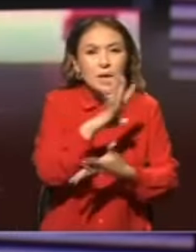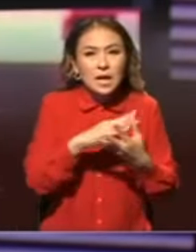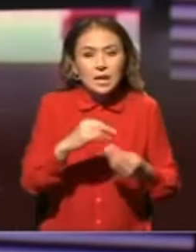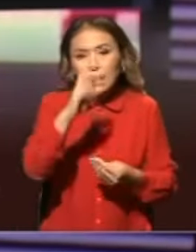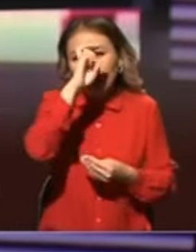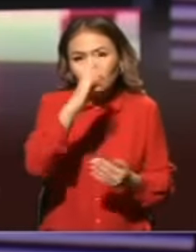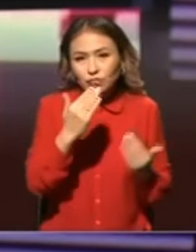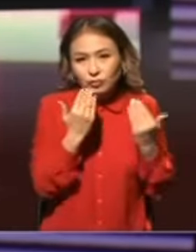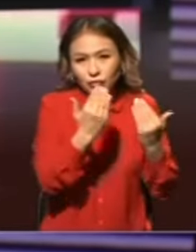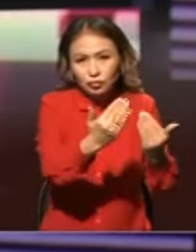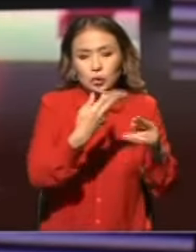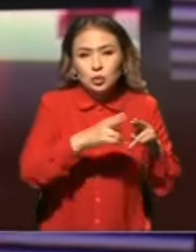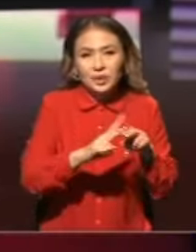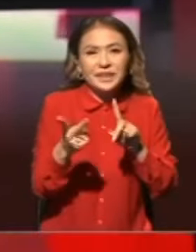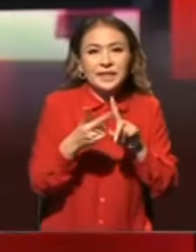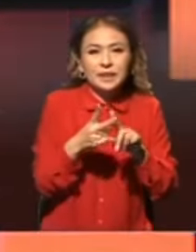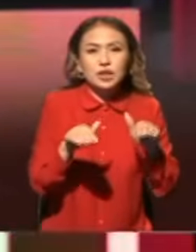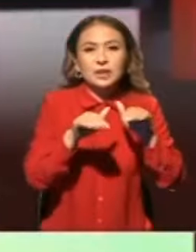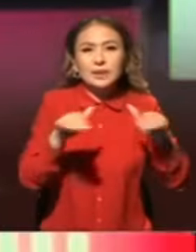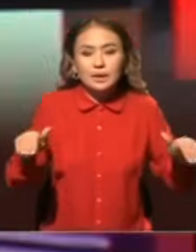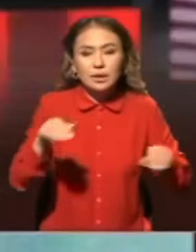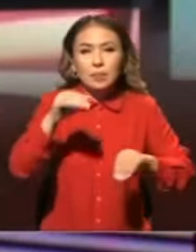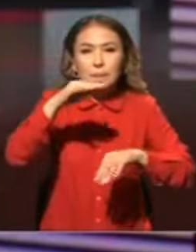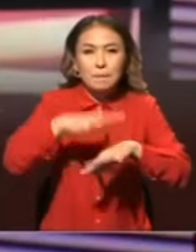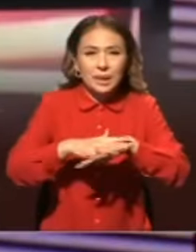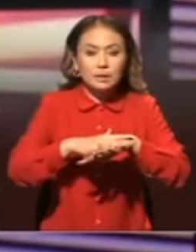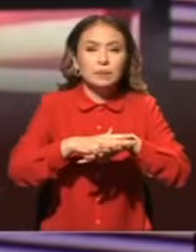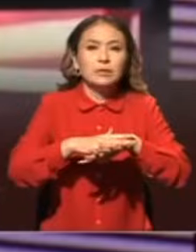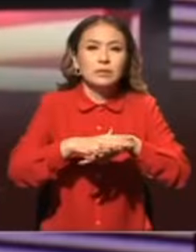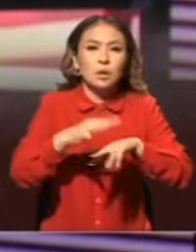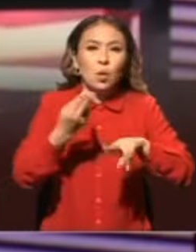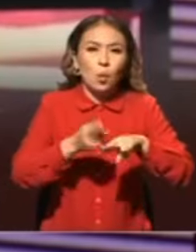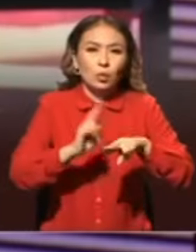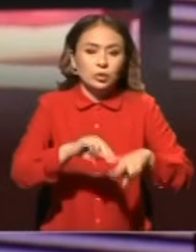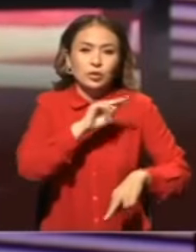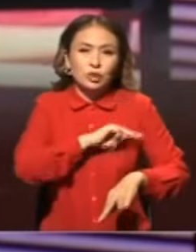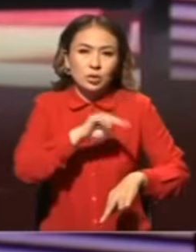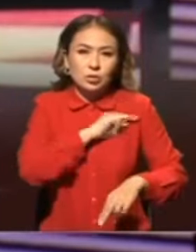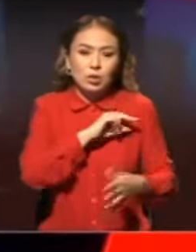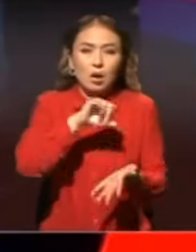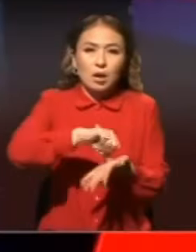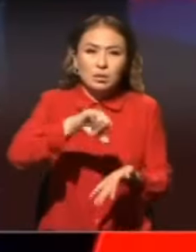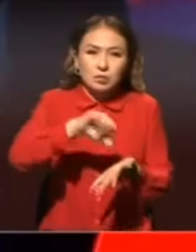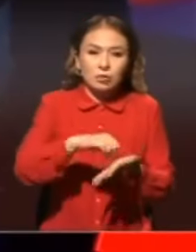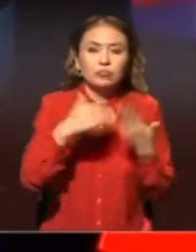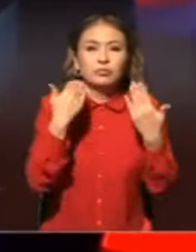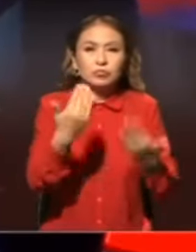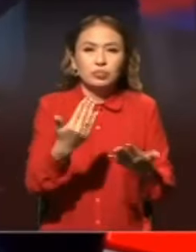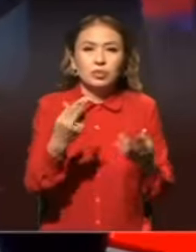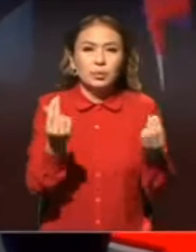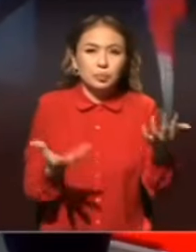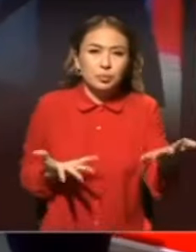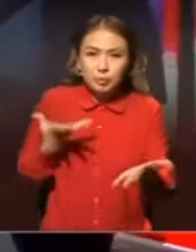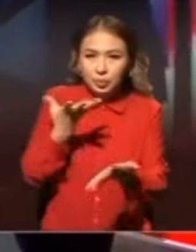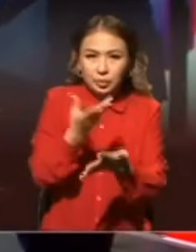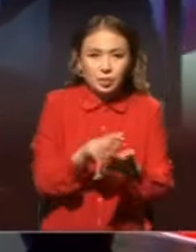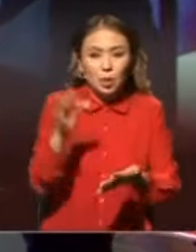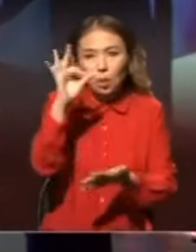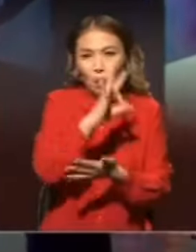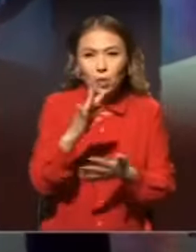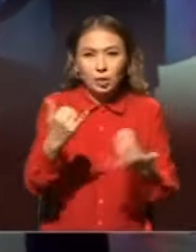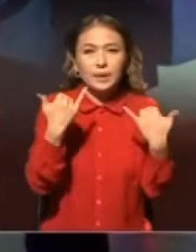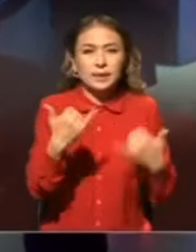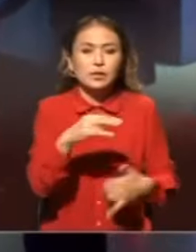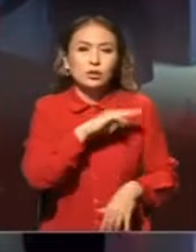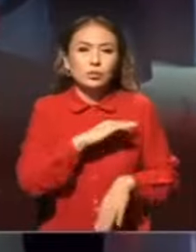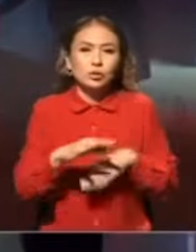сол себепті мынау екінші деңгейлі банктерді осы іс-шараға атсалысуға, осы іс-шараға қаржы бөлу туралы қазір